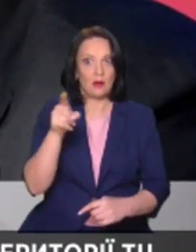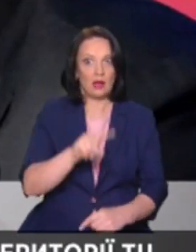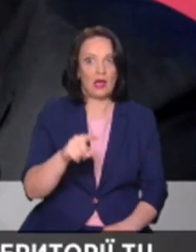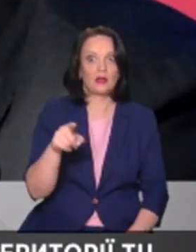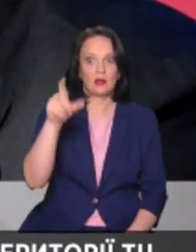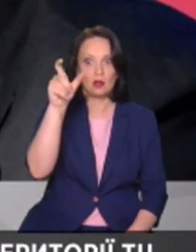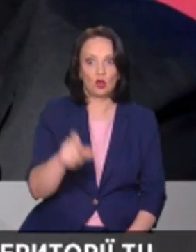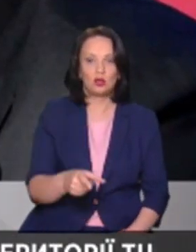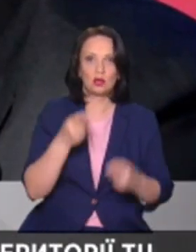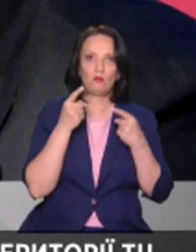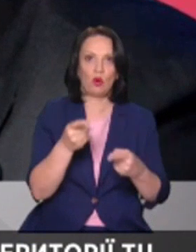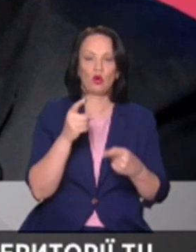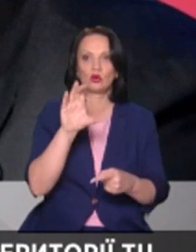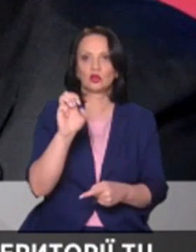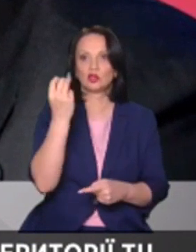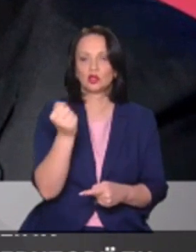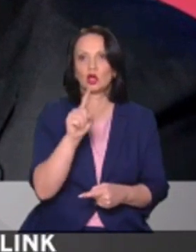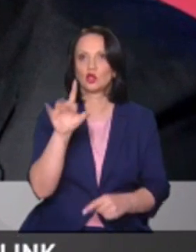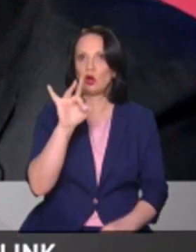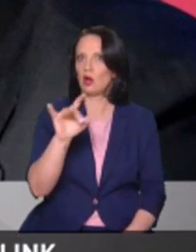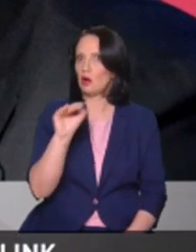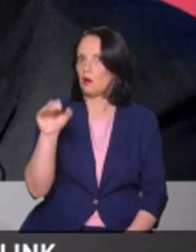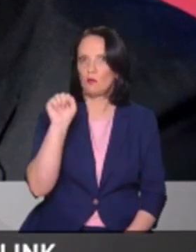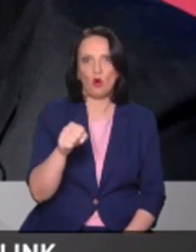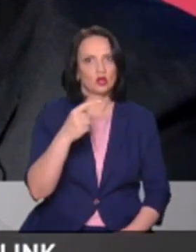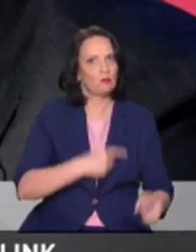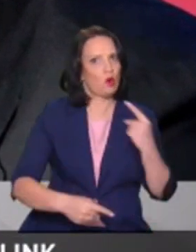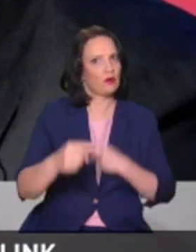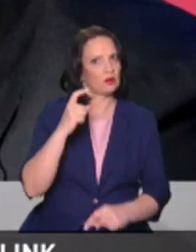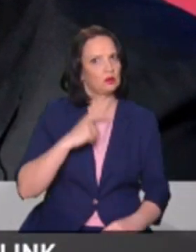погрожувала США тим, що Російська Федерація може повернути собі Аляску.